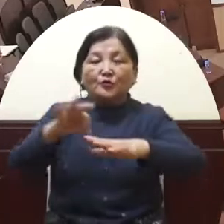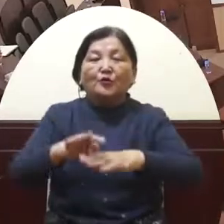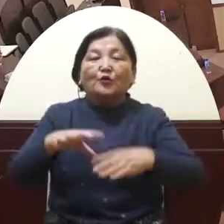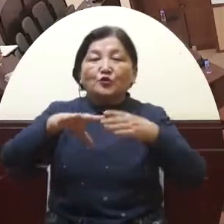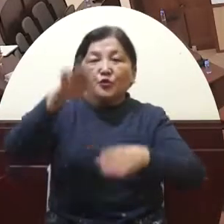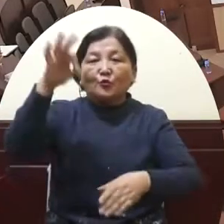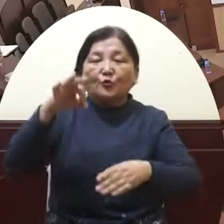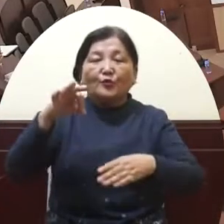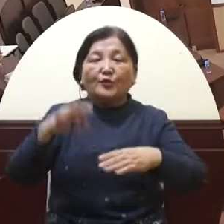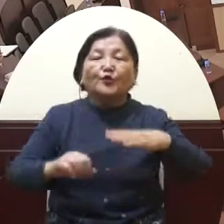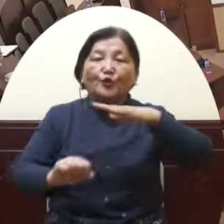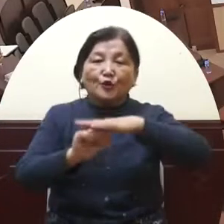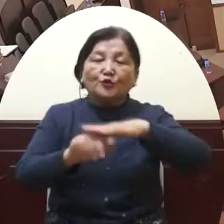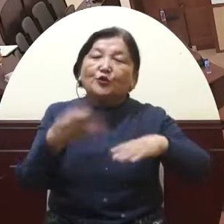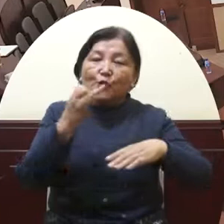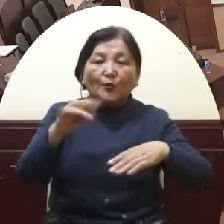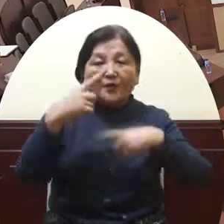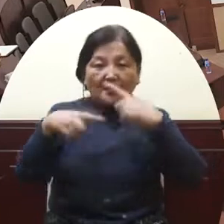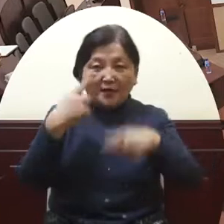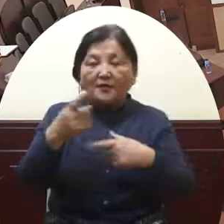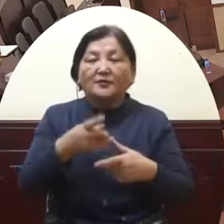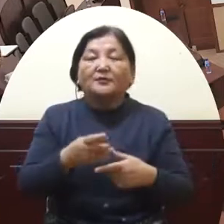тогтолцооны шинжлэхээр дамжуулан